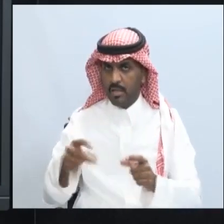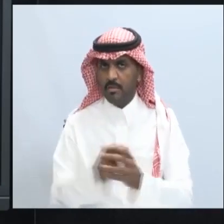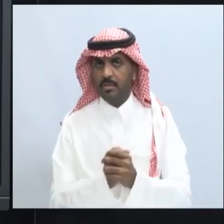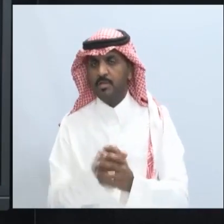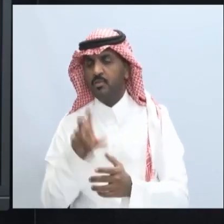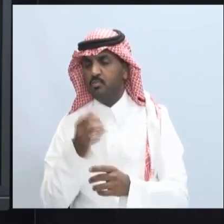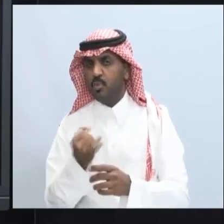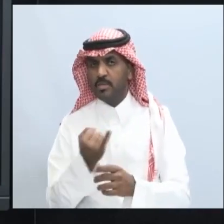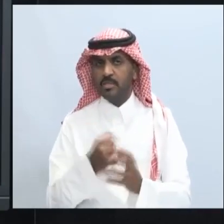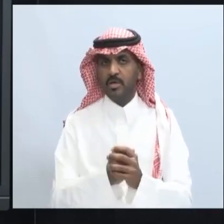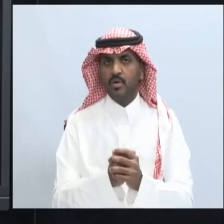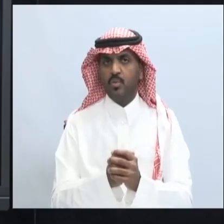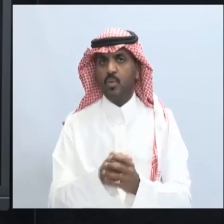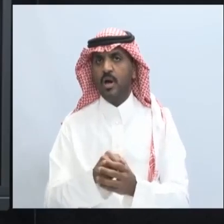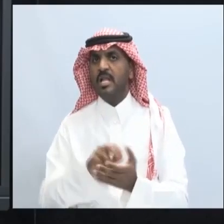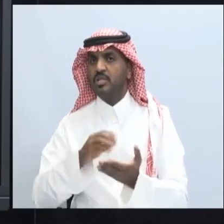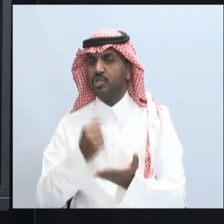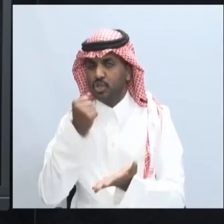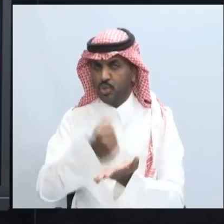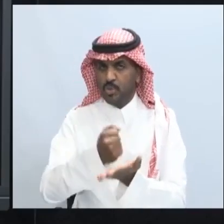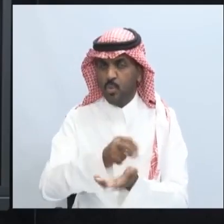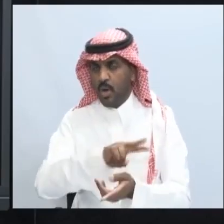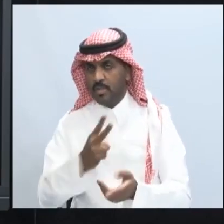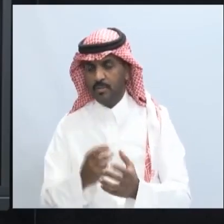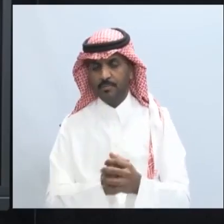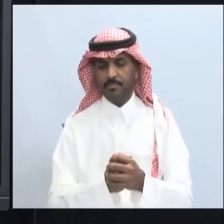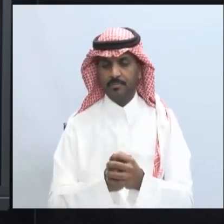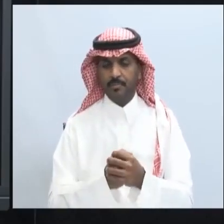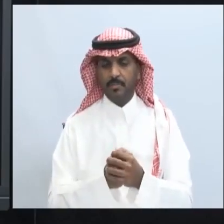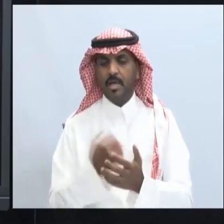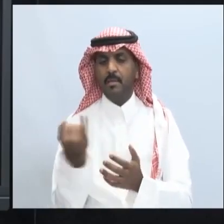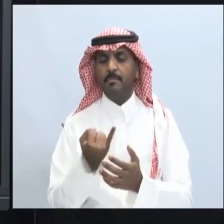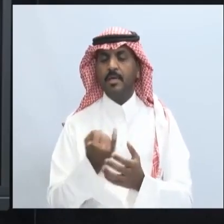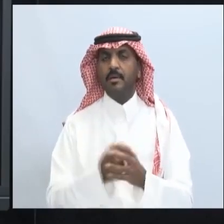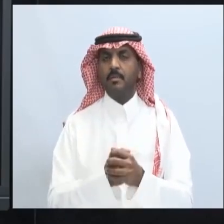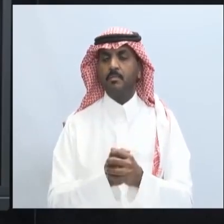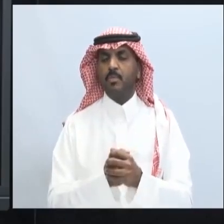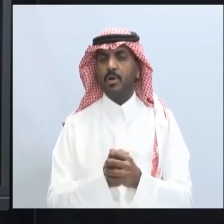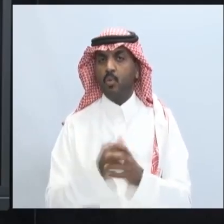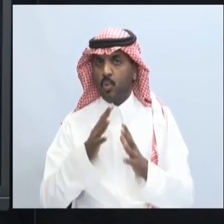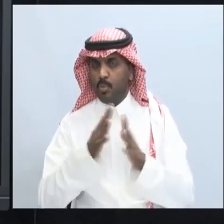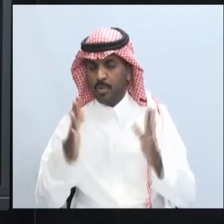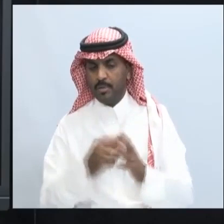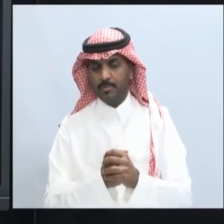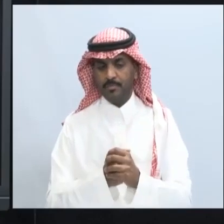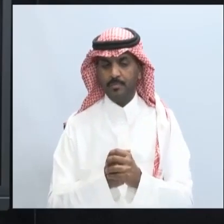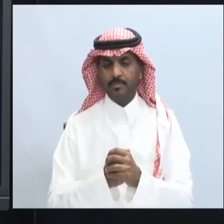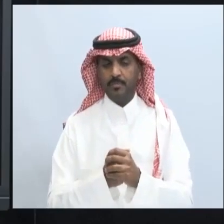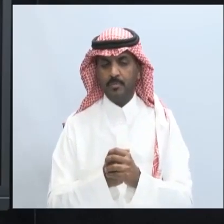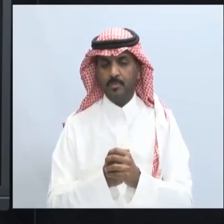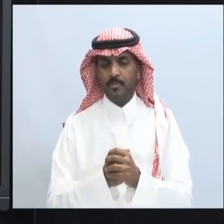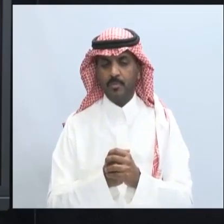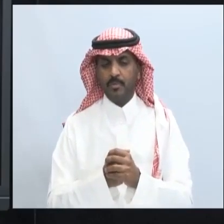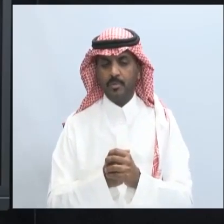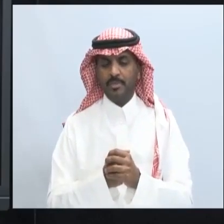المعنيه كذلك الجوازات وغيرها من الجهات فاذا له اهميه كبرى في جانب العنوان الوطني وهو نظام